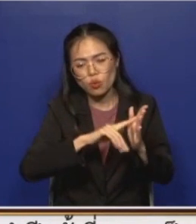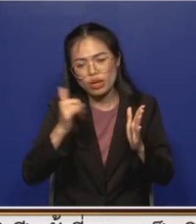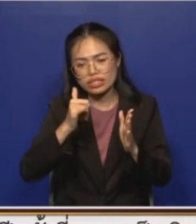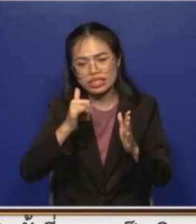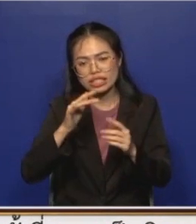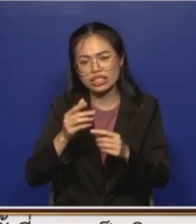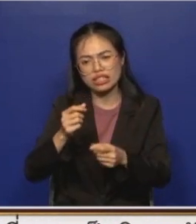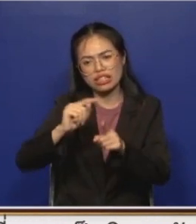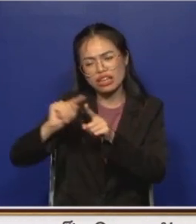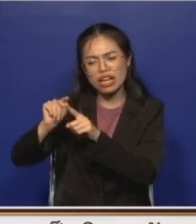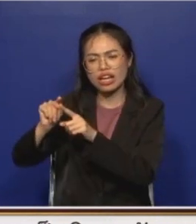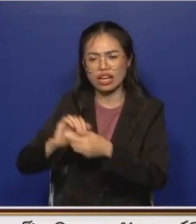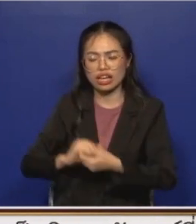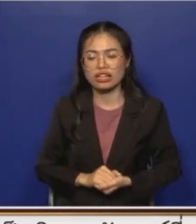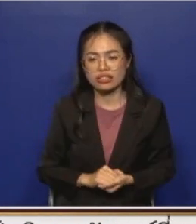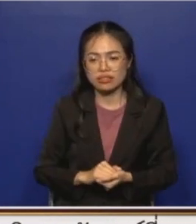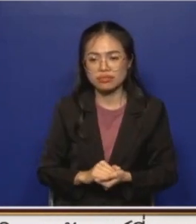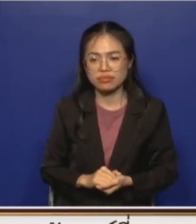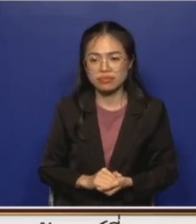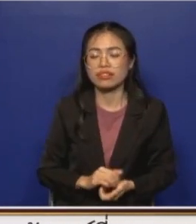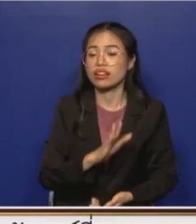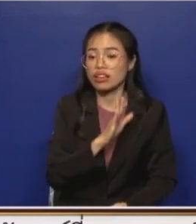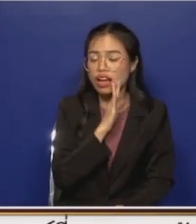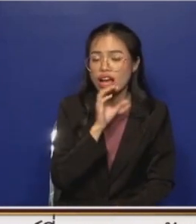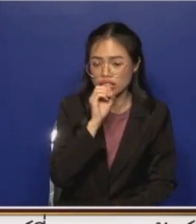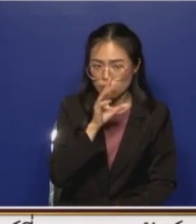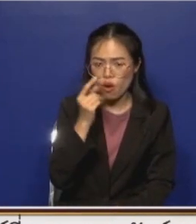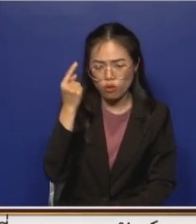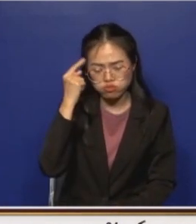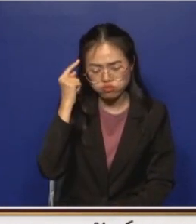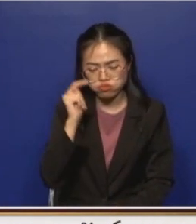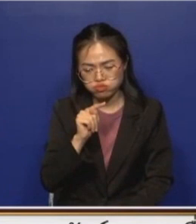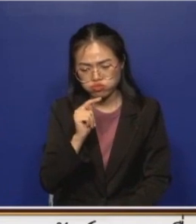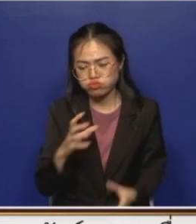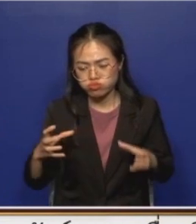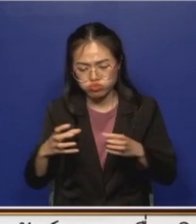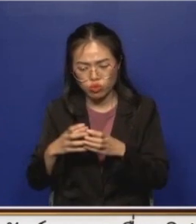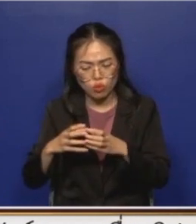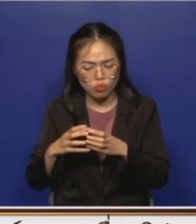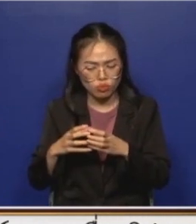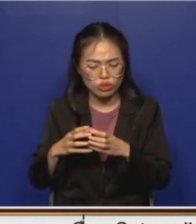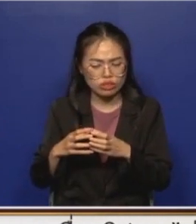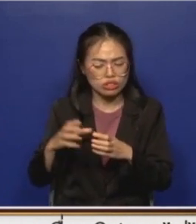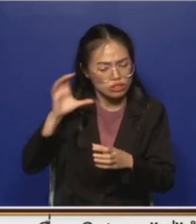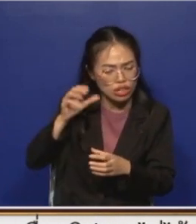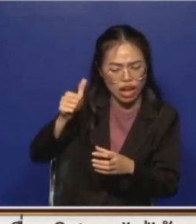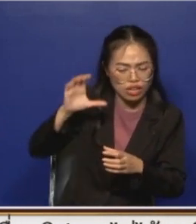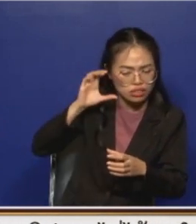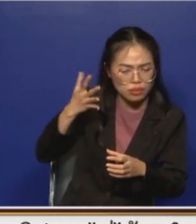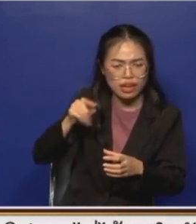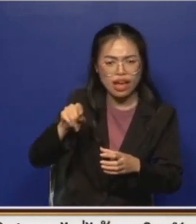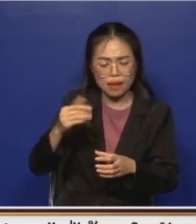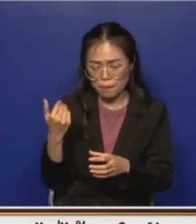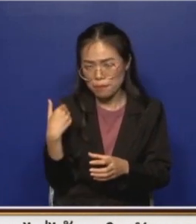าพเพื่อระบบสาธารณสุขของไทยนะฮะมีกี่ร้อยประเทศที่เขาลงไปฮะท่านอย่าว่าแต่